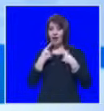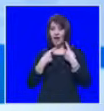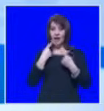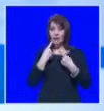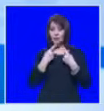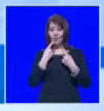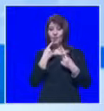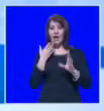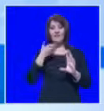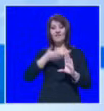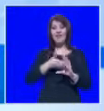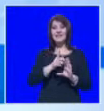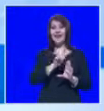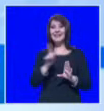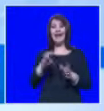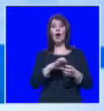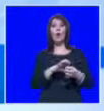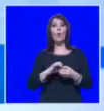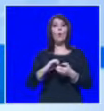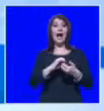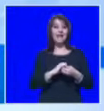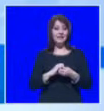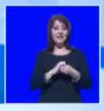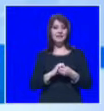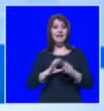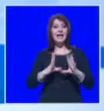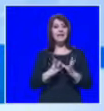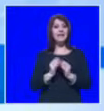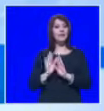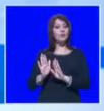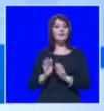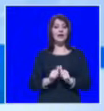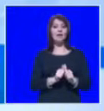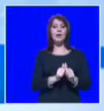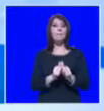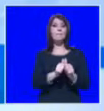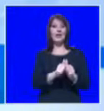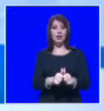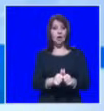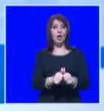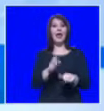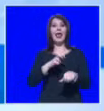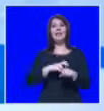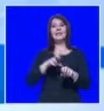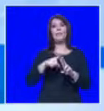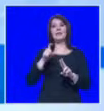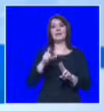да влезе не коалицията, заедно с вашия партньор в евроатлантическото мнозинство ДПС?